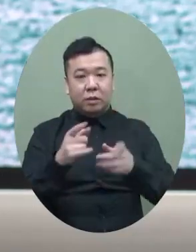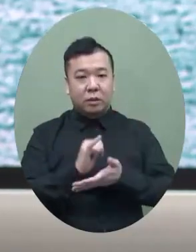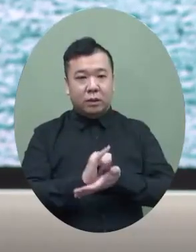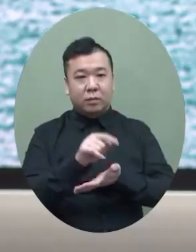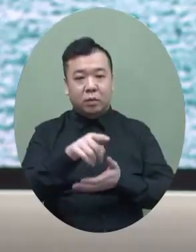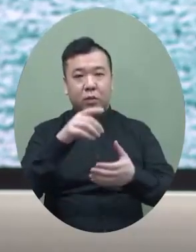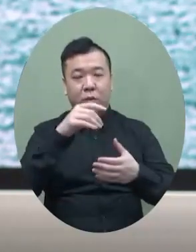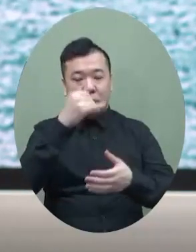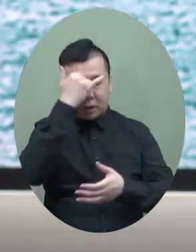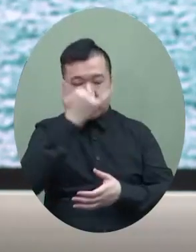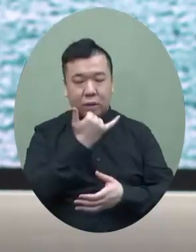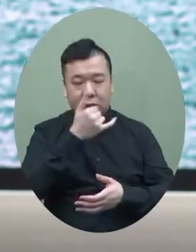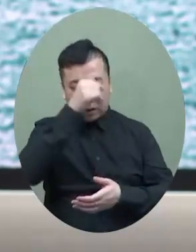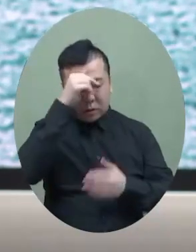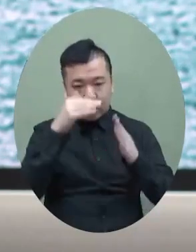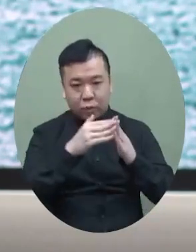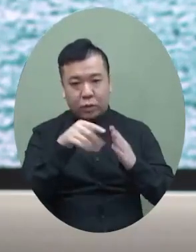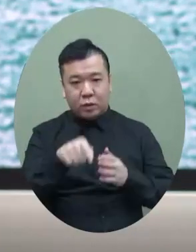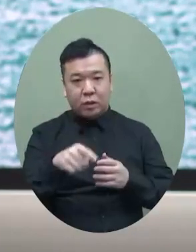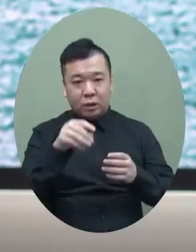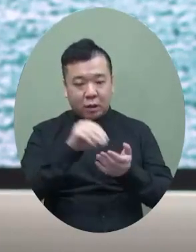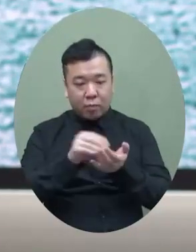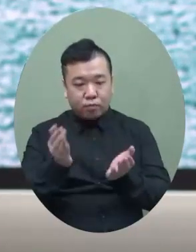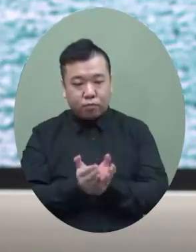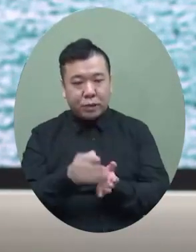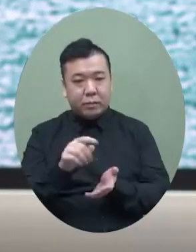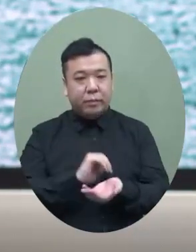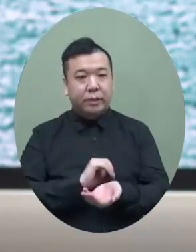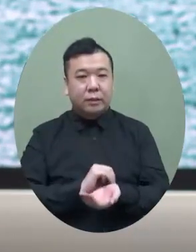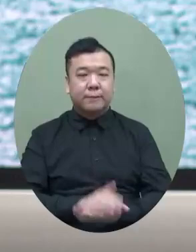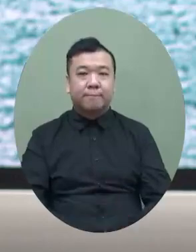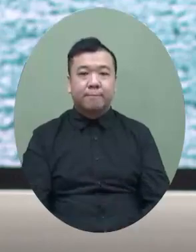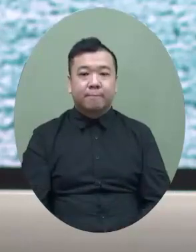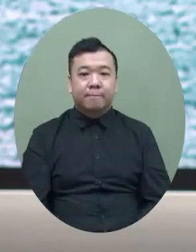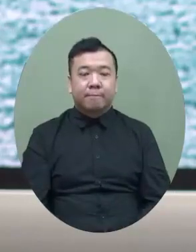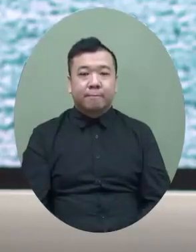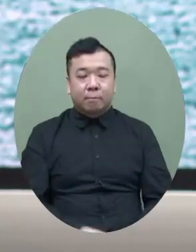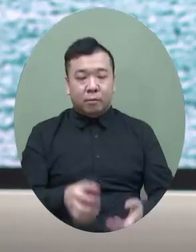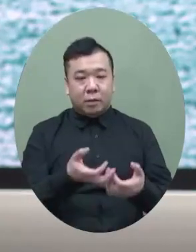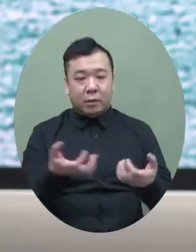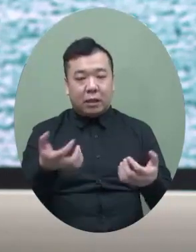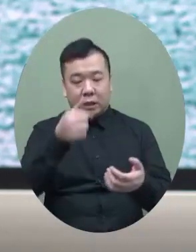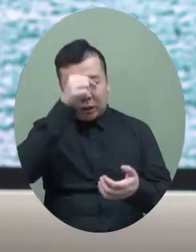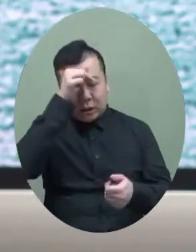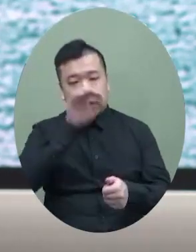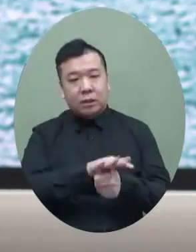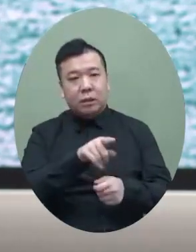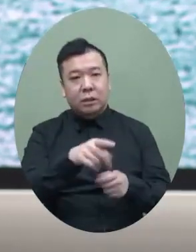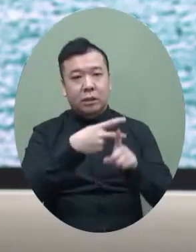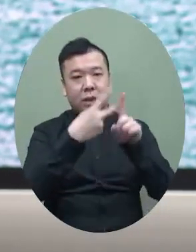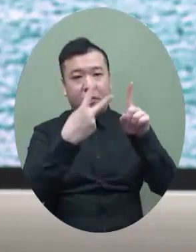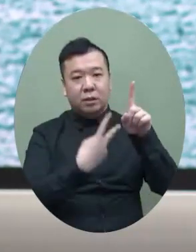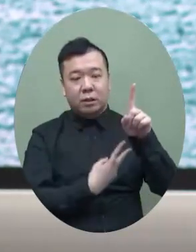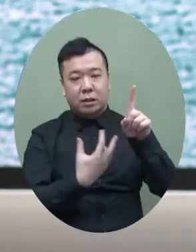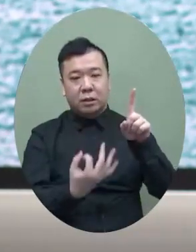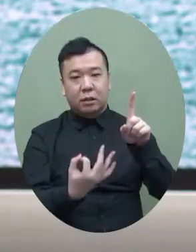烈醫院，其後確診感染2019冠狀病毒病，接受隔離治療。病人在12月